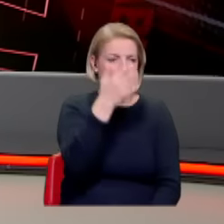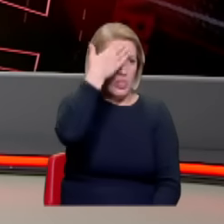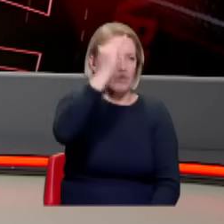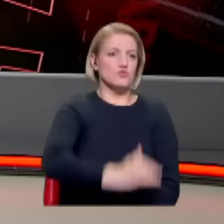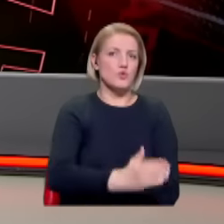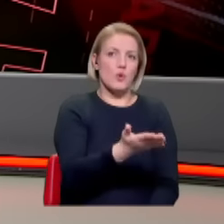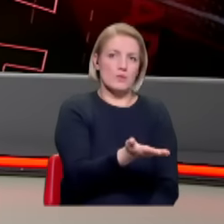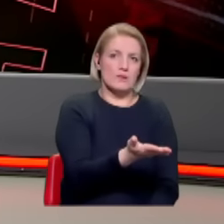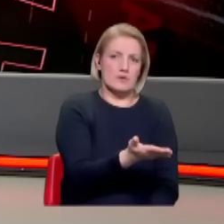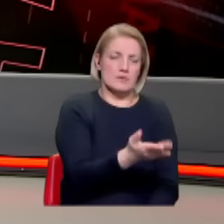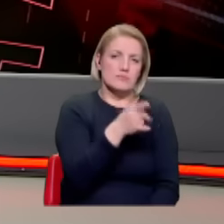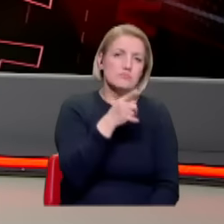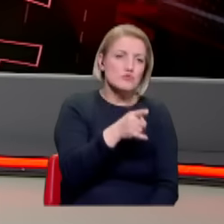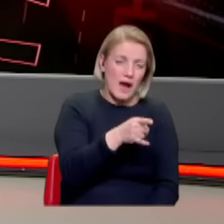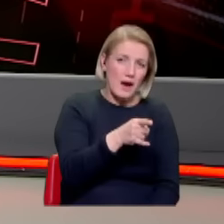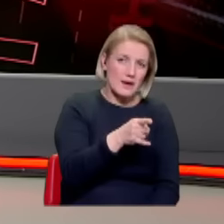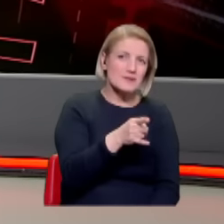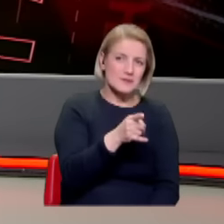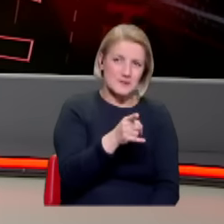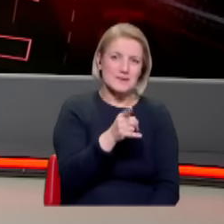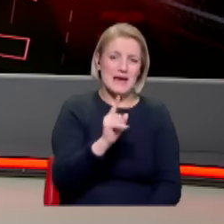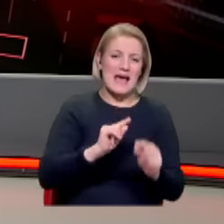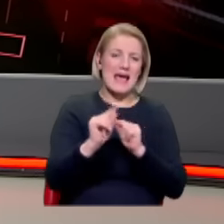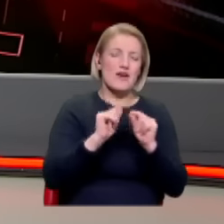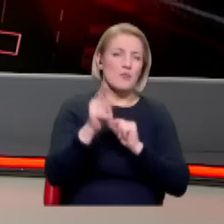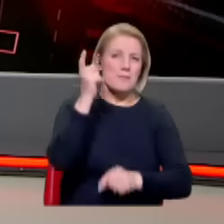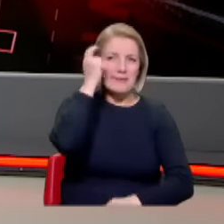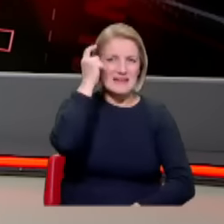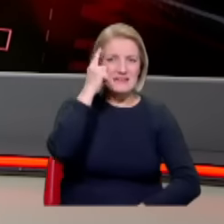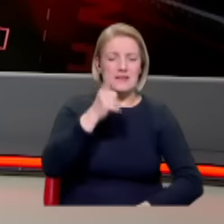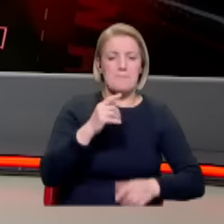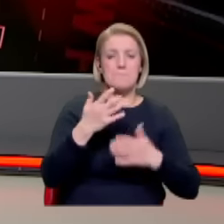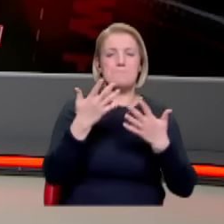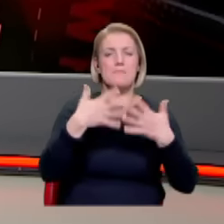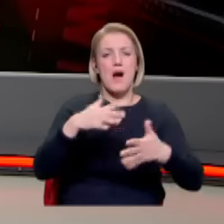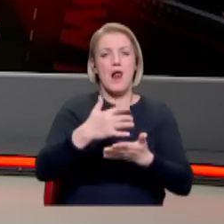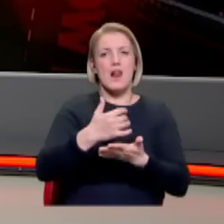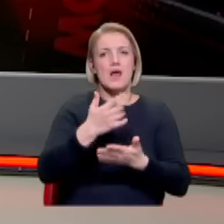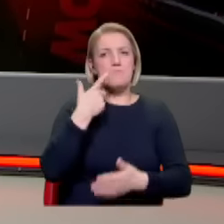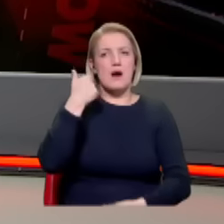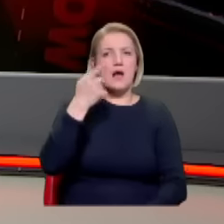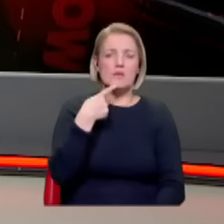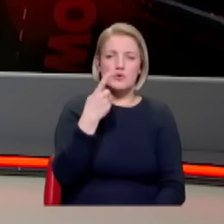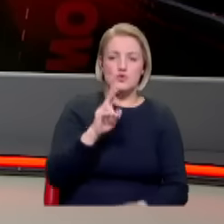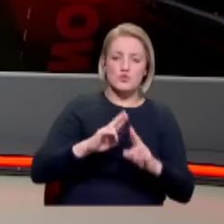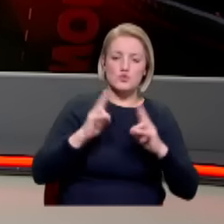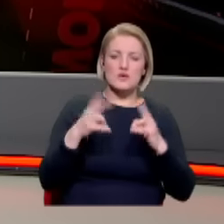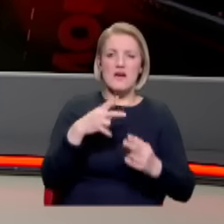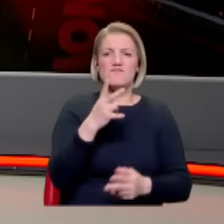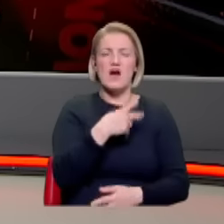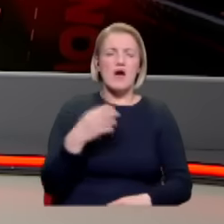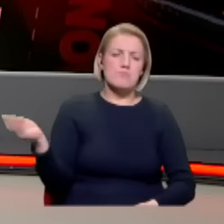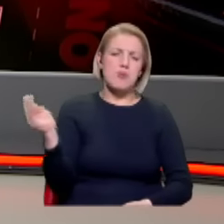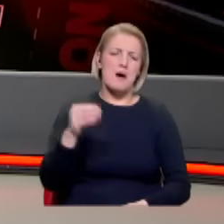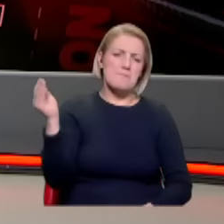düşüyor. Efendim, buna da işte ekonomi bilgisi, Maliye Bakanlığı ya da şu bu diyorlar. Dünyanın vergisini